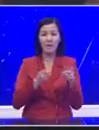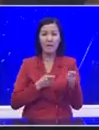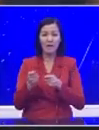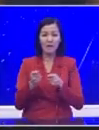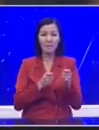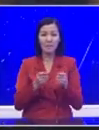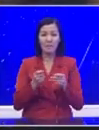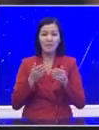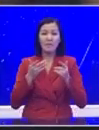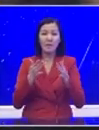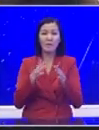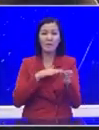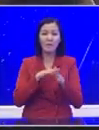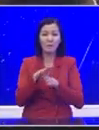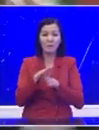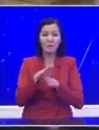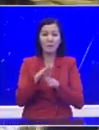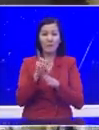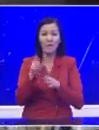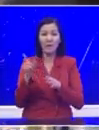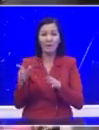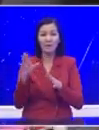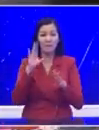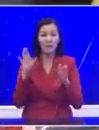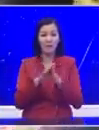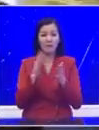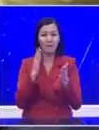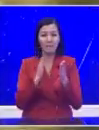талаптарын бұлжытпай орындап тұрғандар да бар.